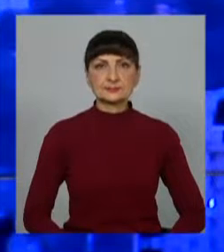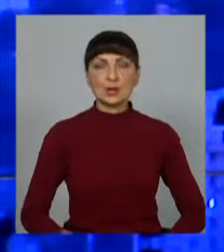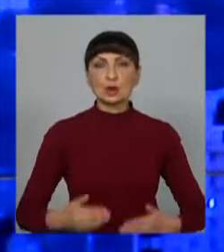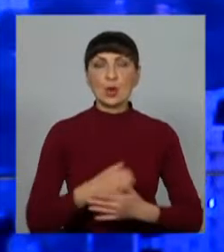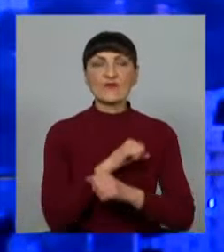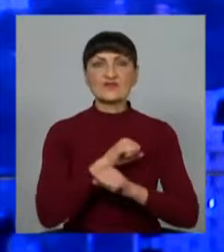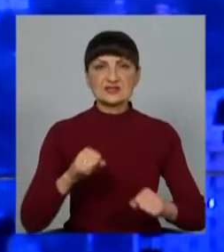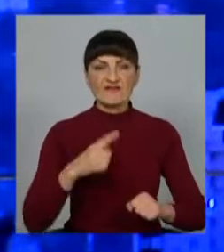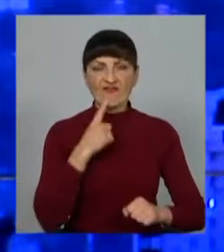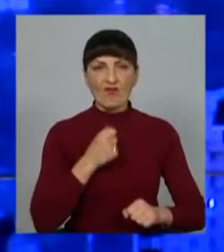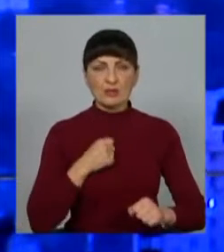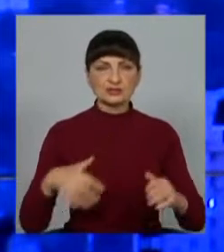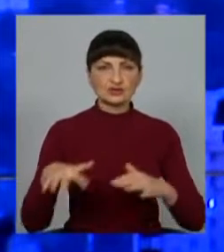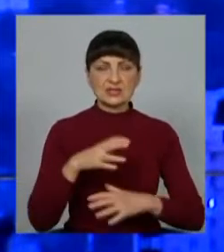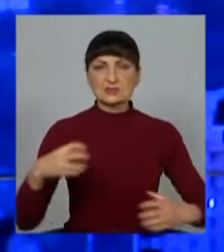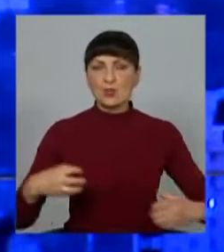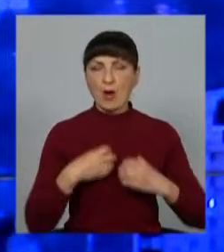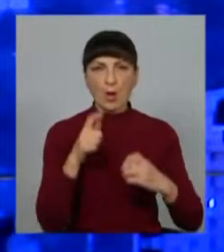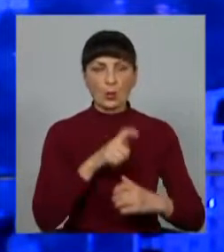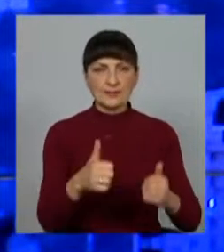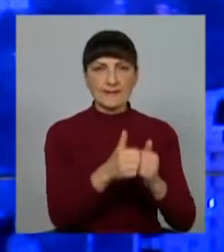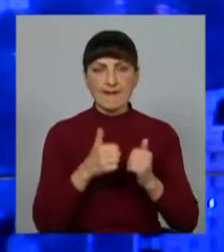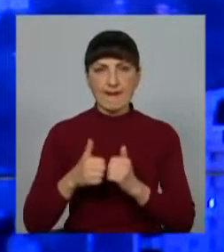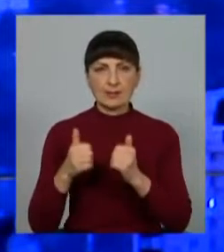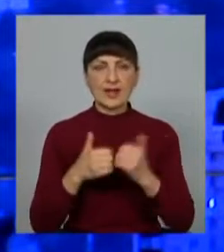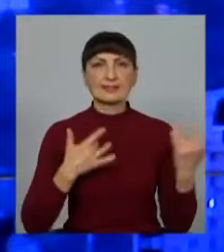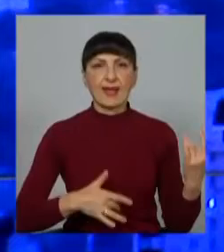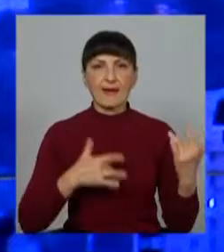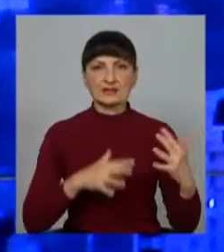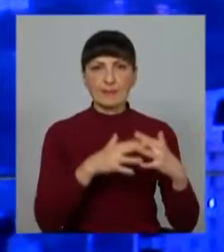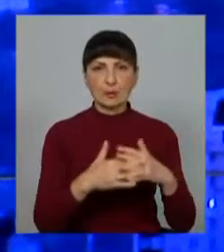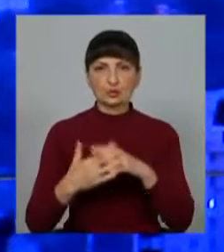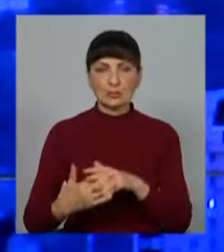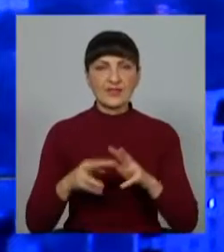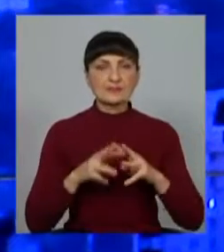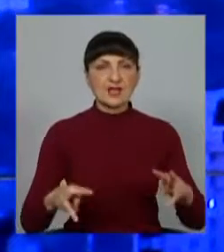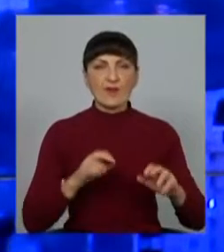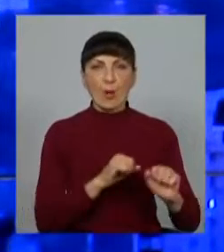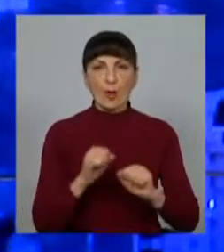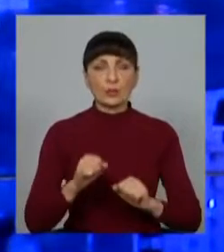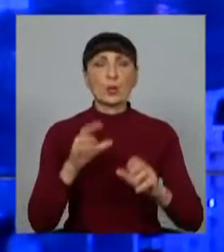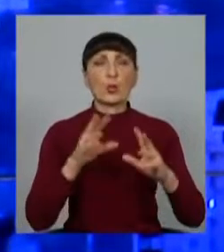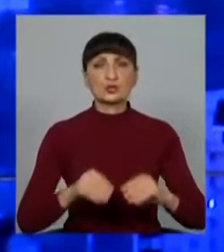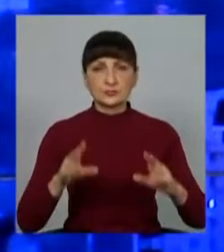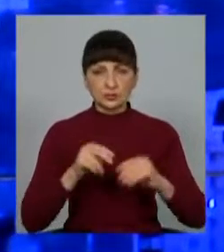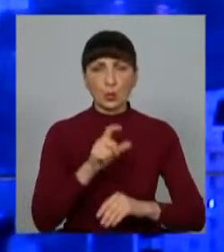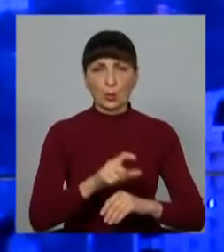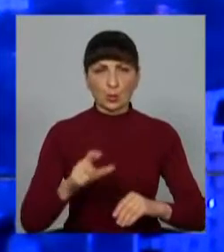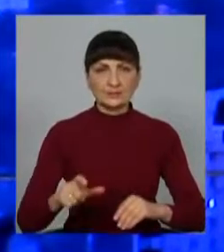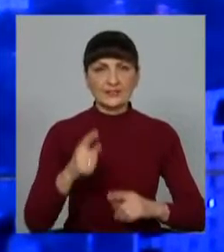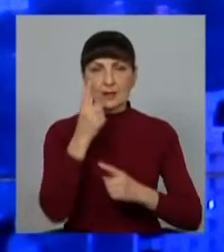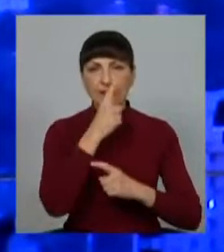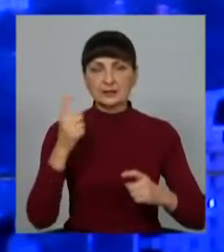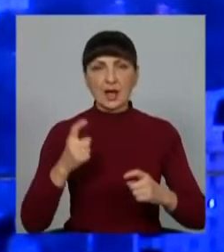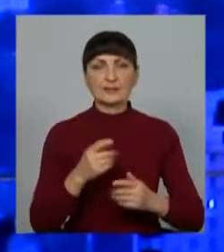Новые взрывы в воинской части испугали жителей близлежащих к Таразу поселков. Минобороны поспешили успокоить сельчан. По данным